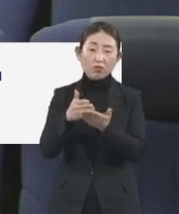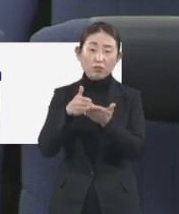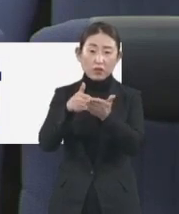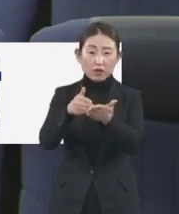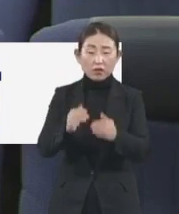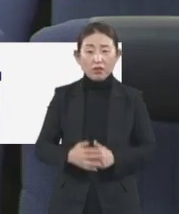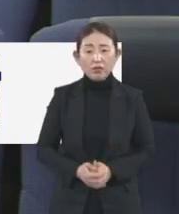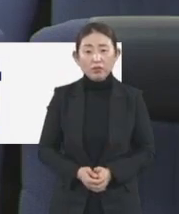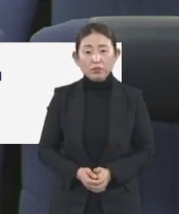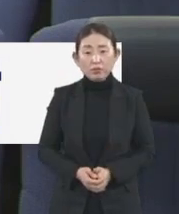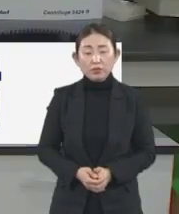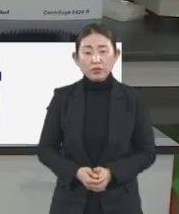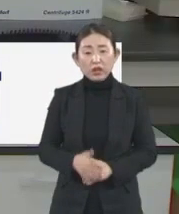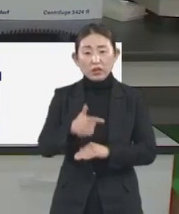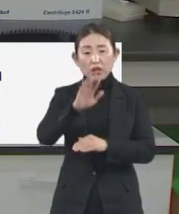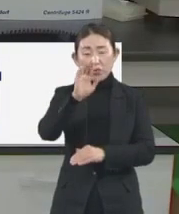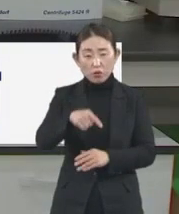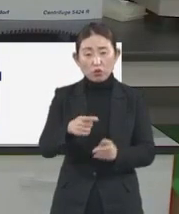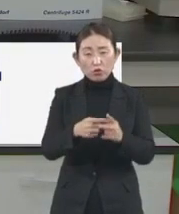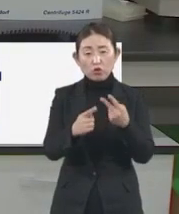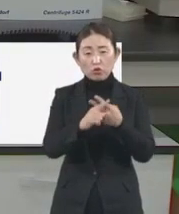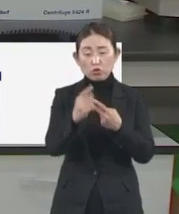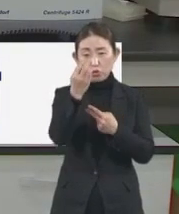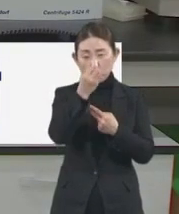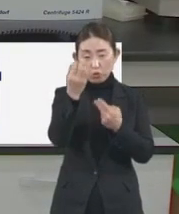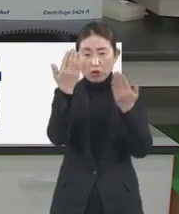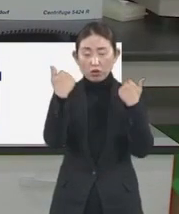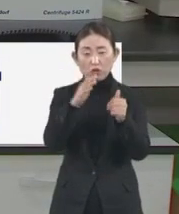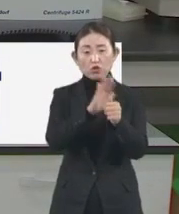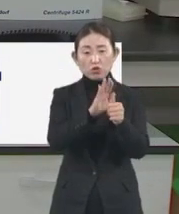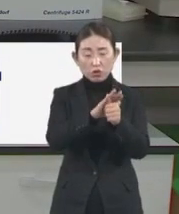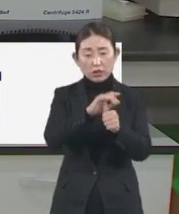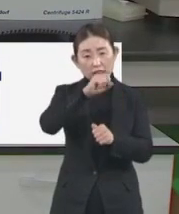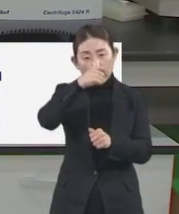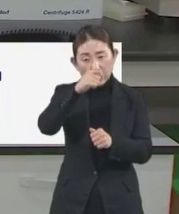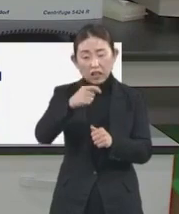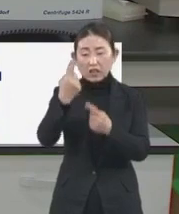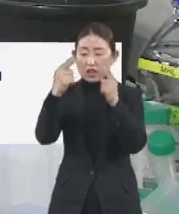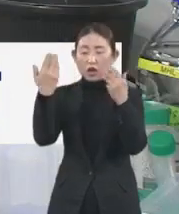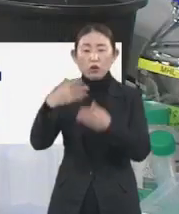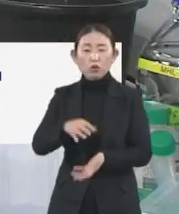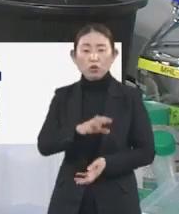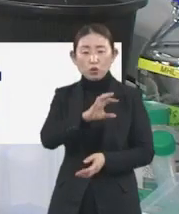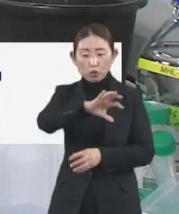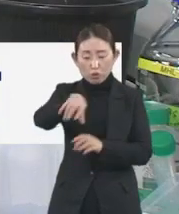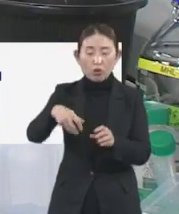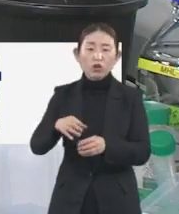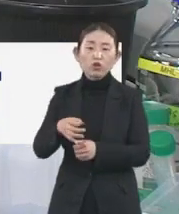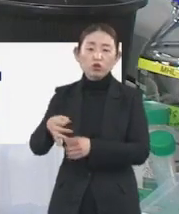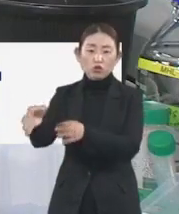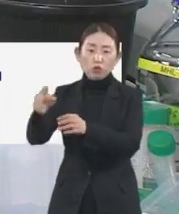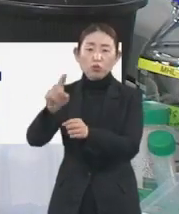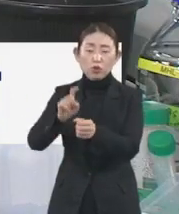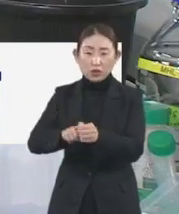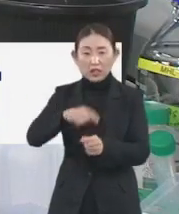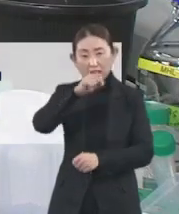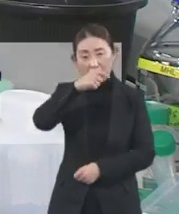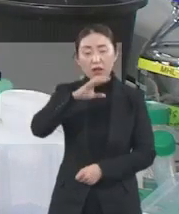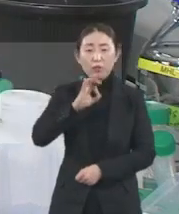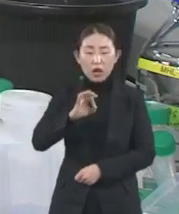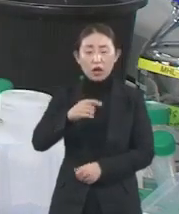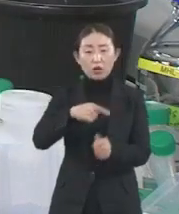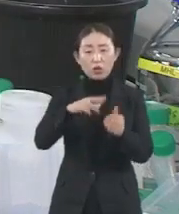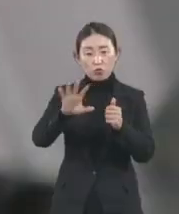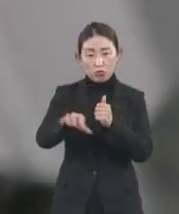요청했습니다 기자부는 초중고 지원의 남는 예산을 대학으로 돌려 지원하기 위해서라며 예산만 교육부의